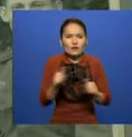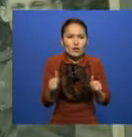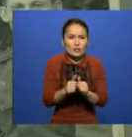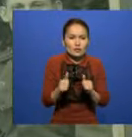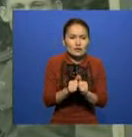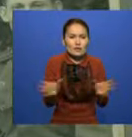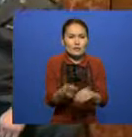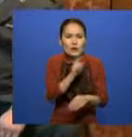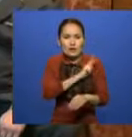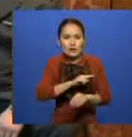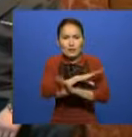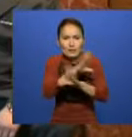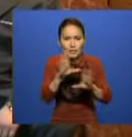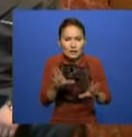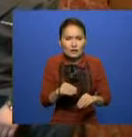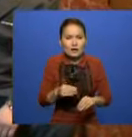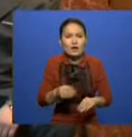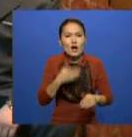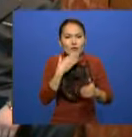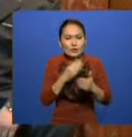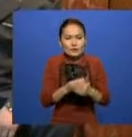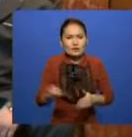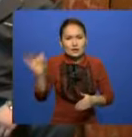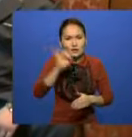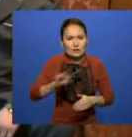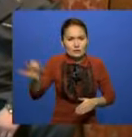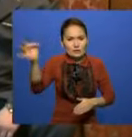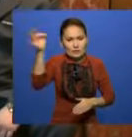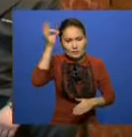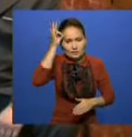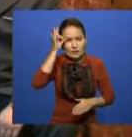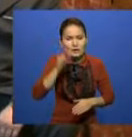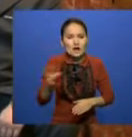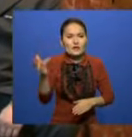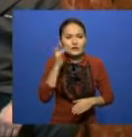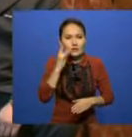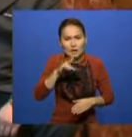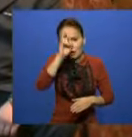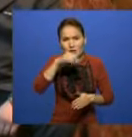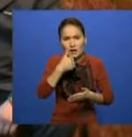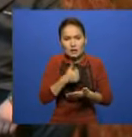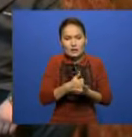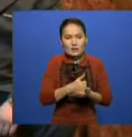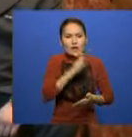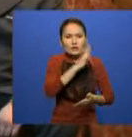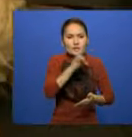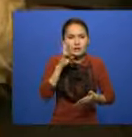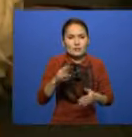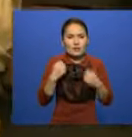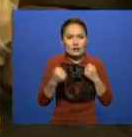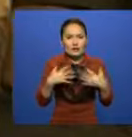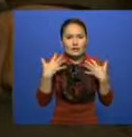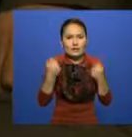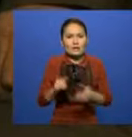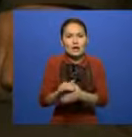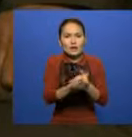әріптестер осының бәріне көз жүгіртіп, өткен уақыттарда еске алады. Мен үнемі елбасы мен ел ме амандық, жақсылық,